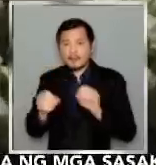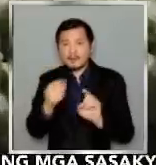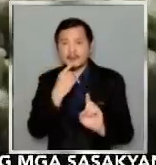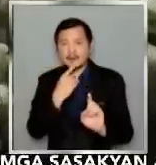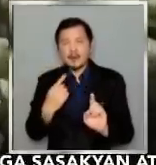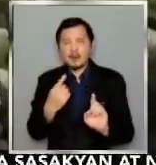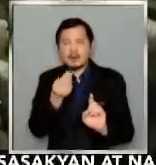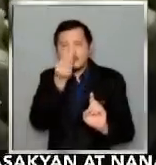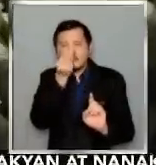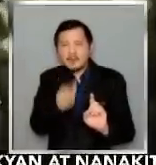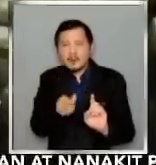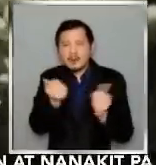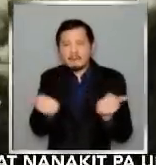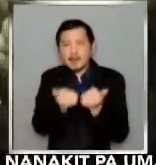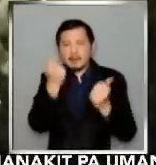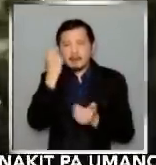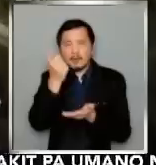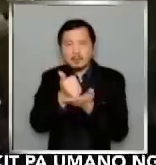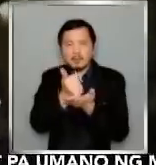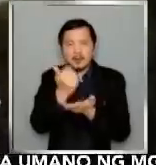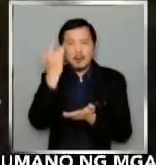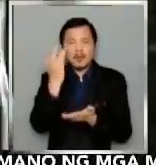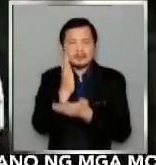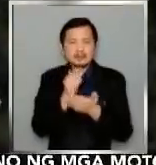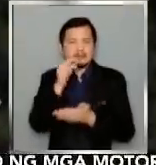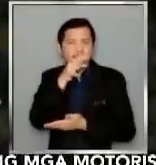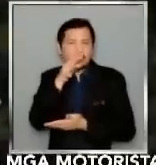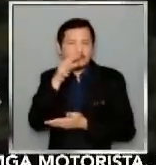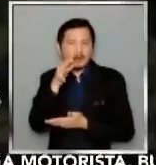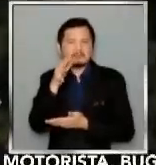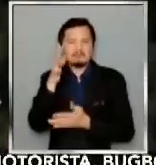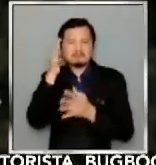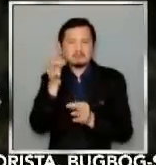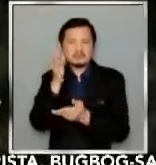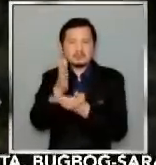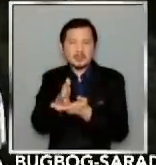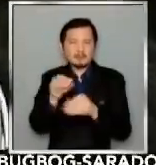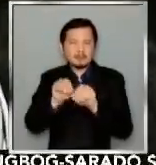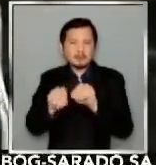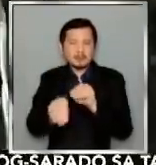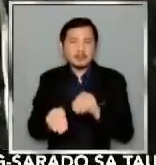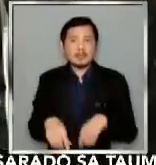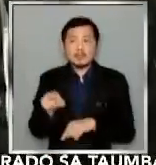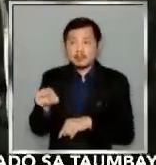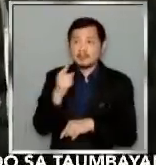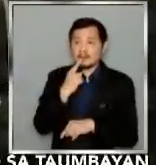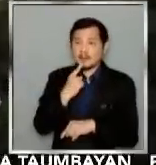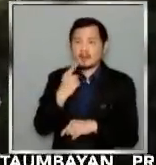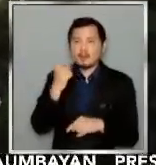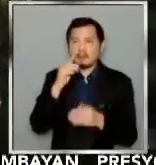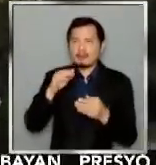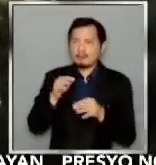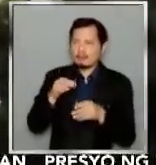bawang dahil marami ang tumigil sa pagtatanim. Sabi ng ilang magsasaka, malaki ang gastos nila sa pagtatanim pero pag